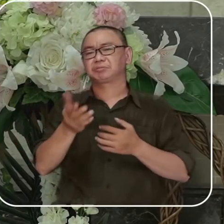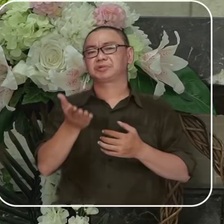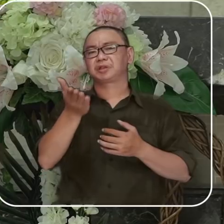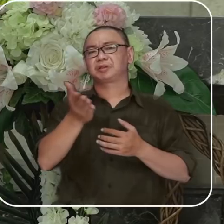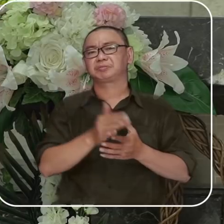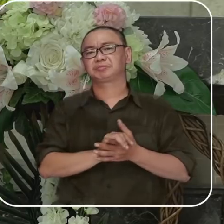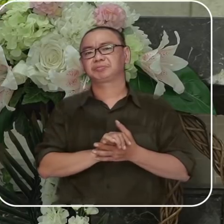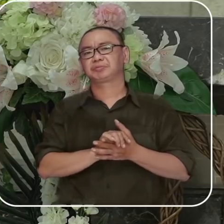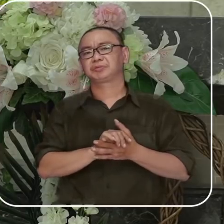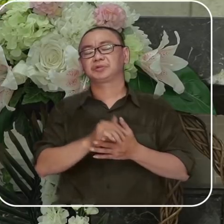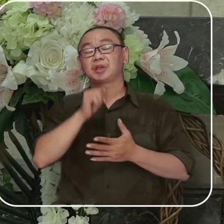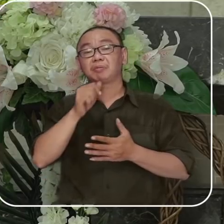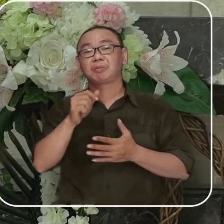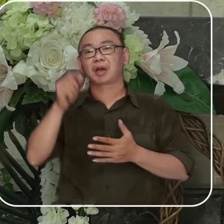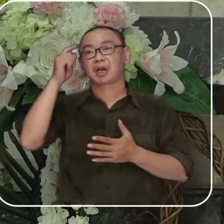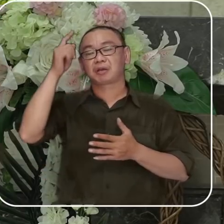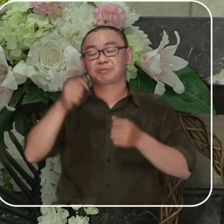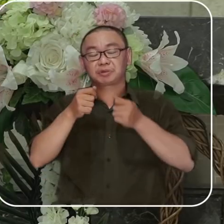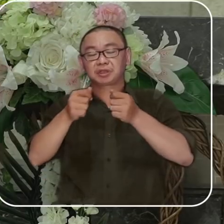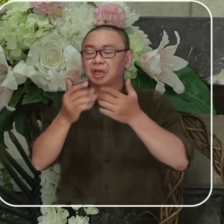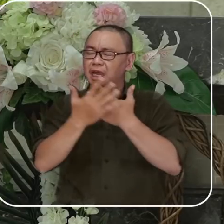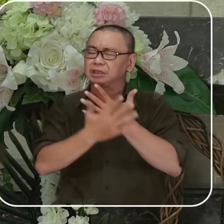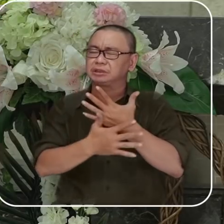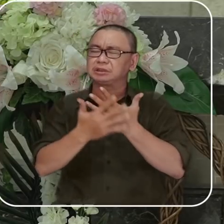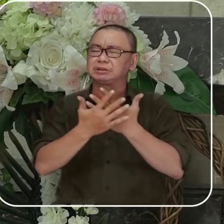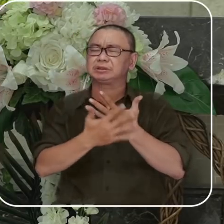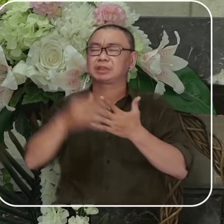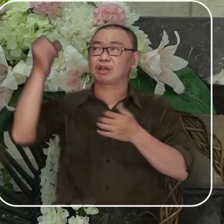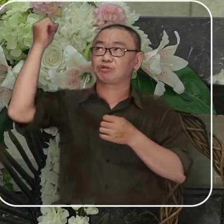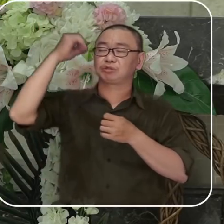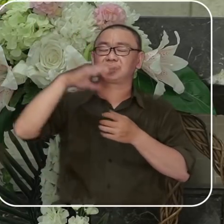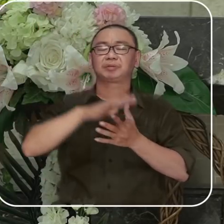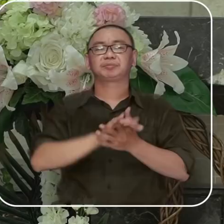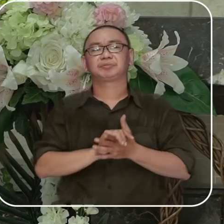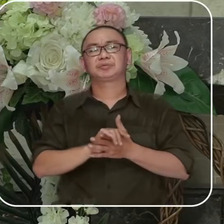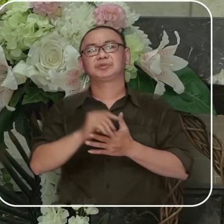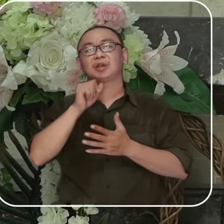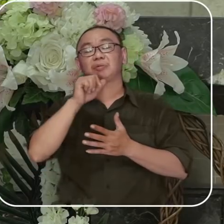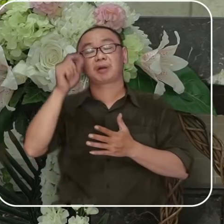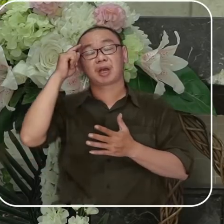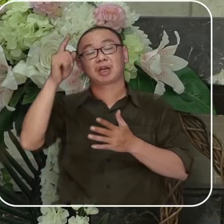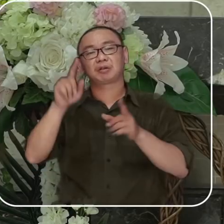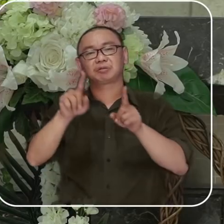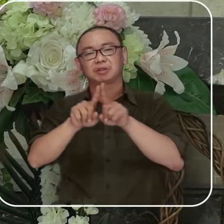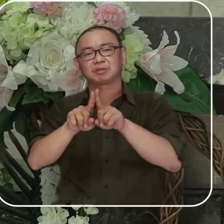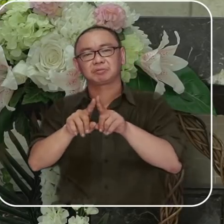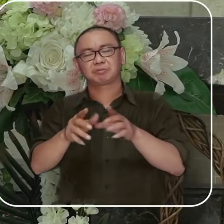yang memberikan kasih karunia-Nya. Siapa Allah yang menyertai sepanjang perjalanan